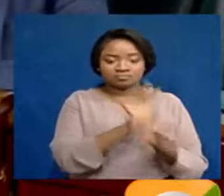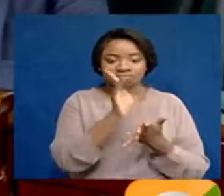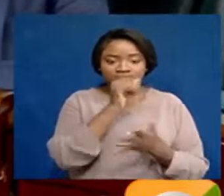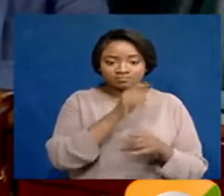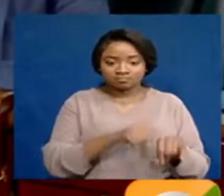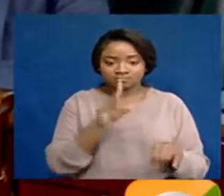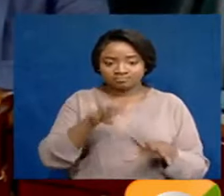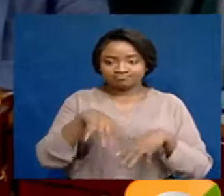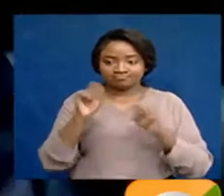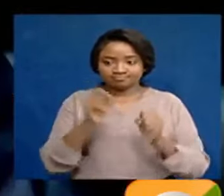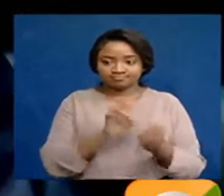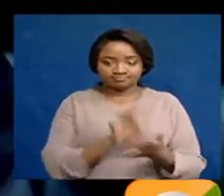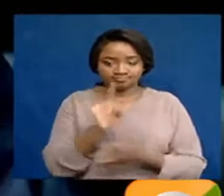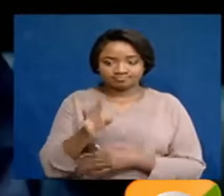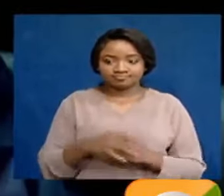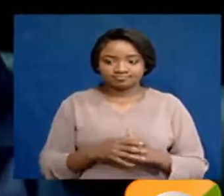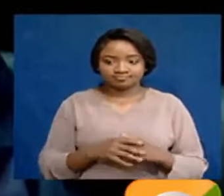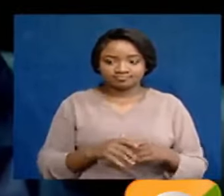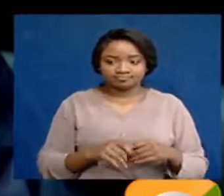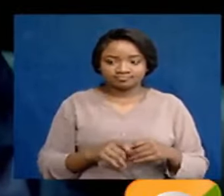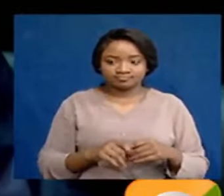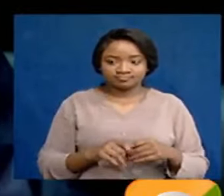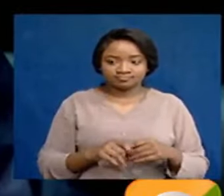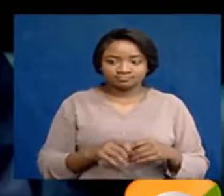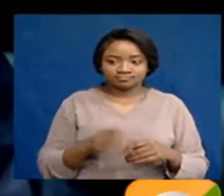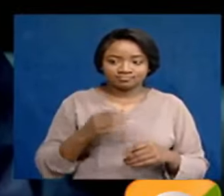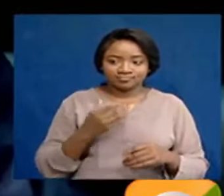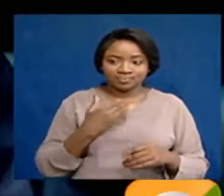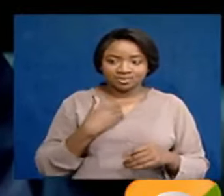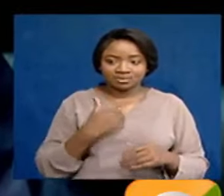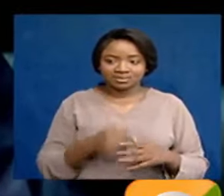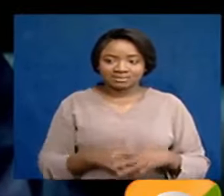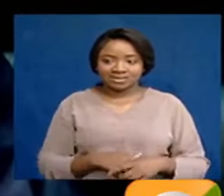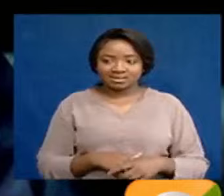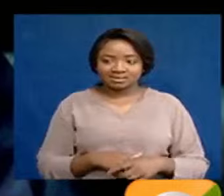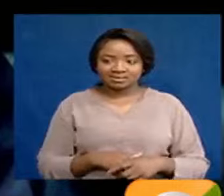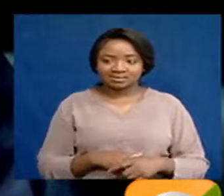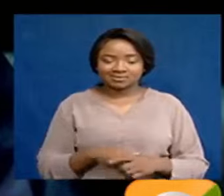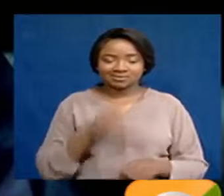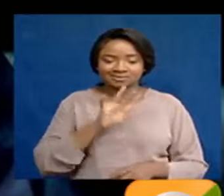wao alipofurushwa. They are contracts were tied